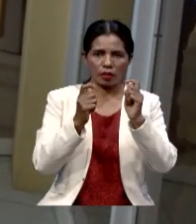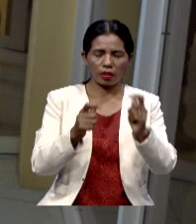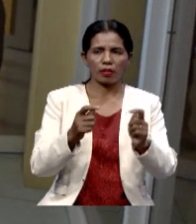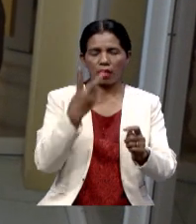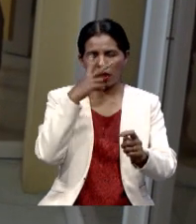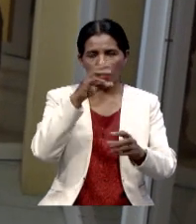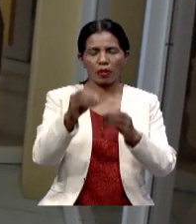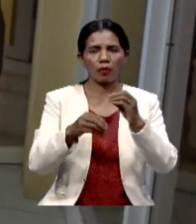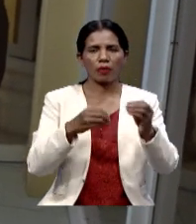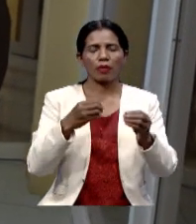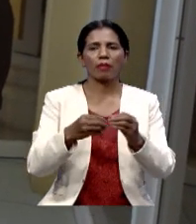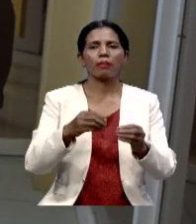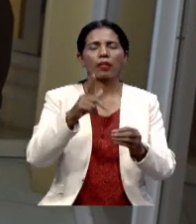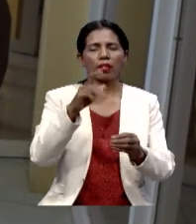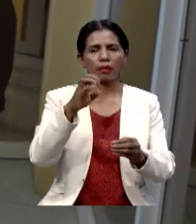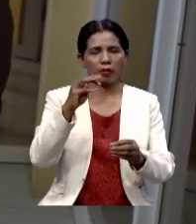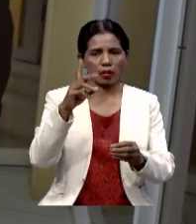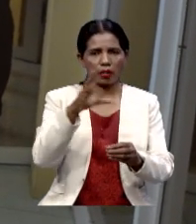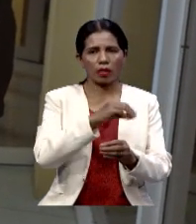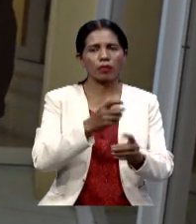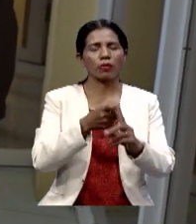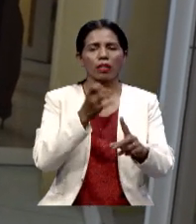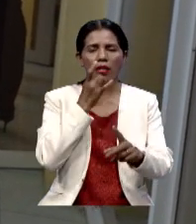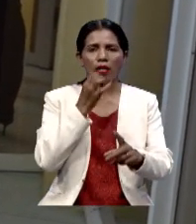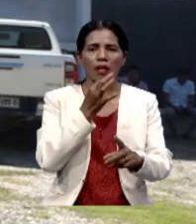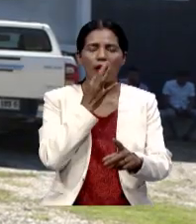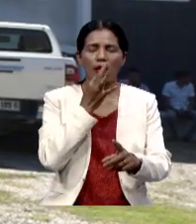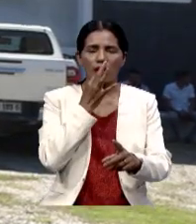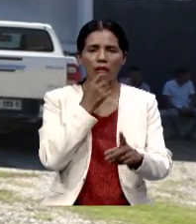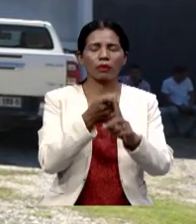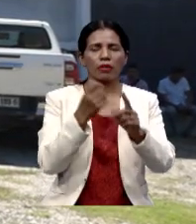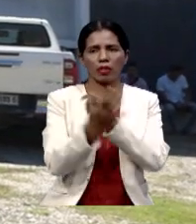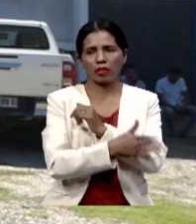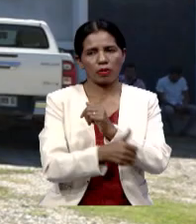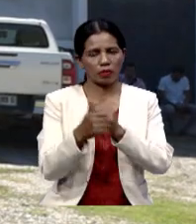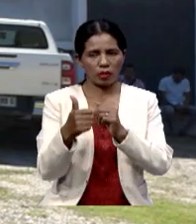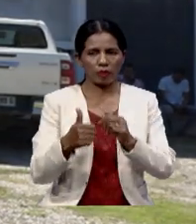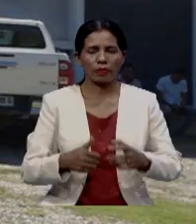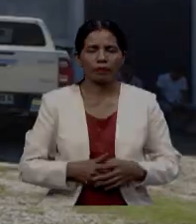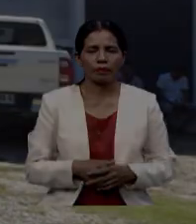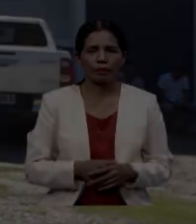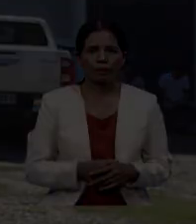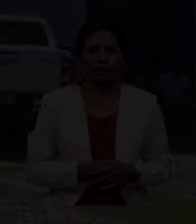químico no microbiologia, Rusi Aihan importação no Aihan Rusi Railaran. Lamberto da Silva, Diamen.